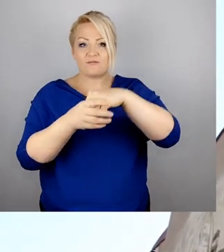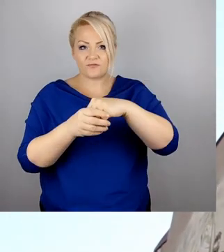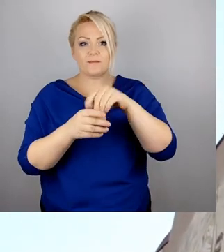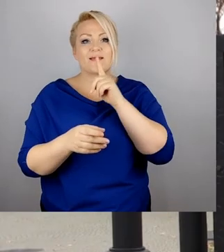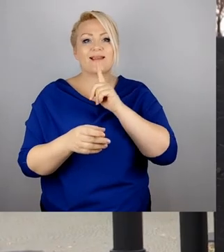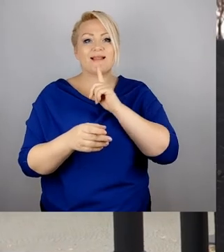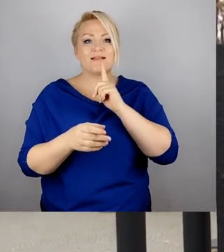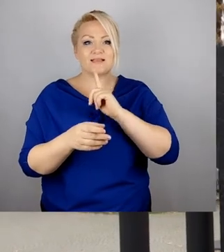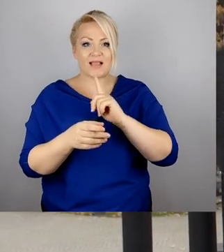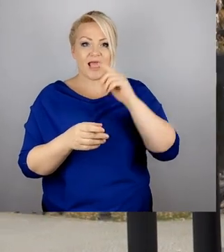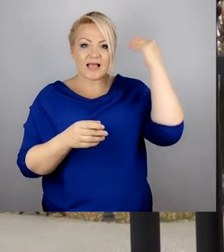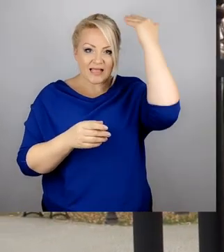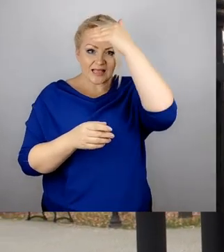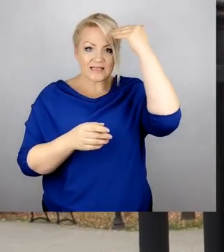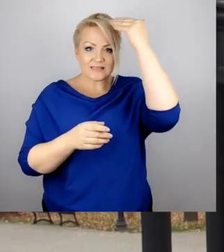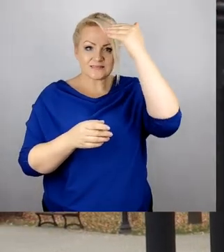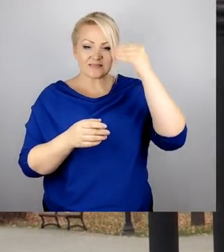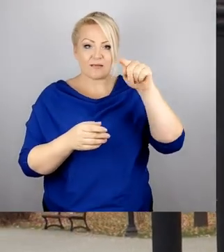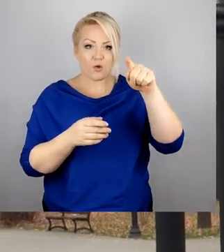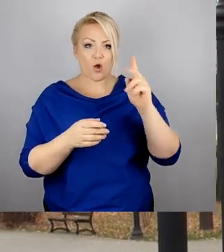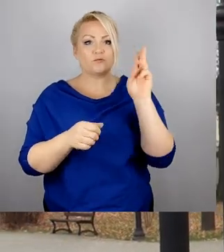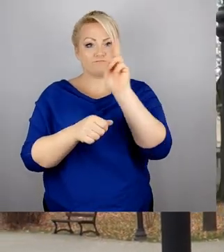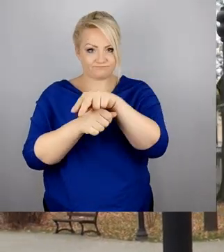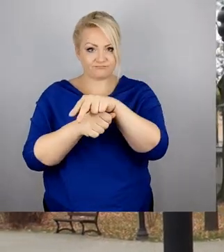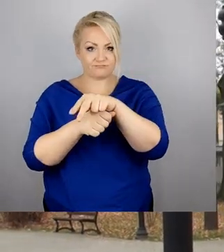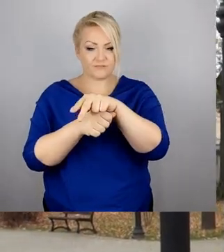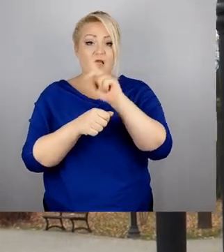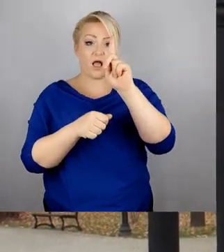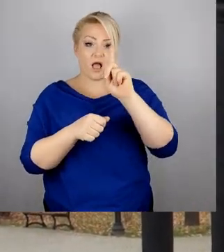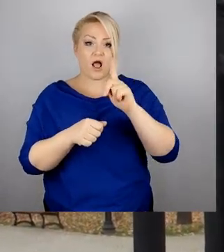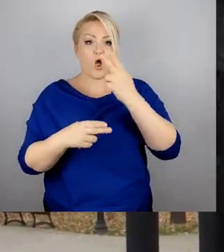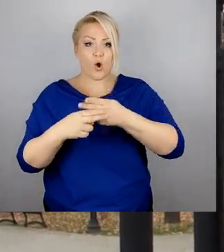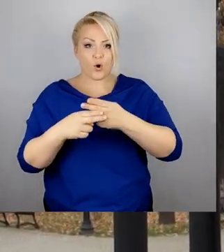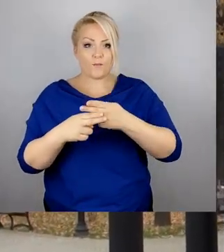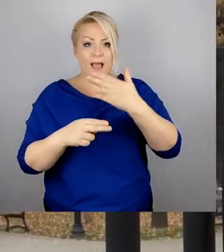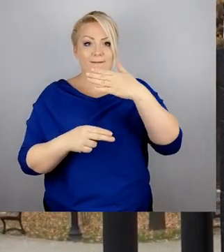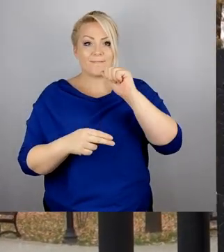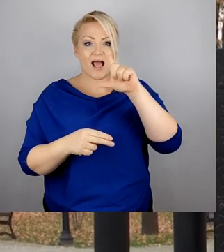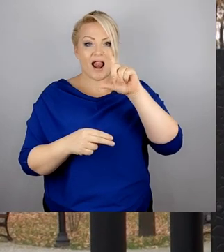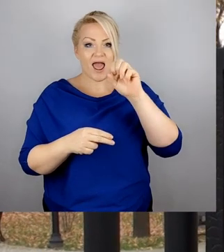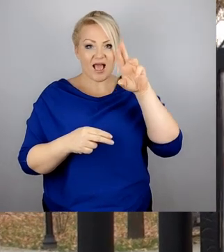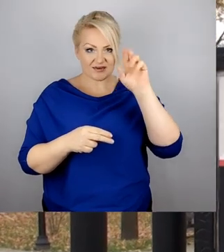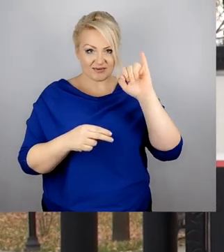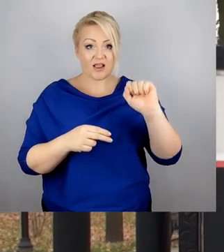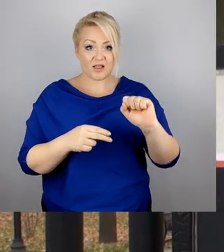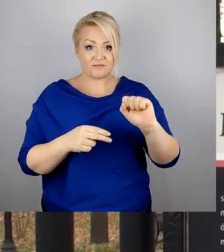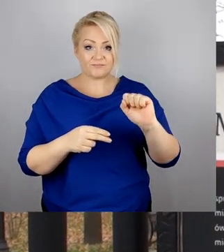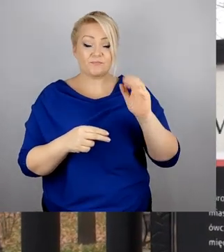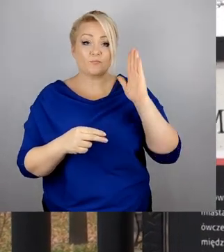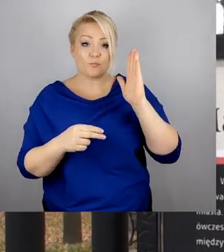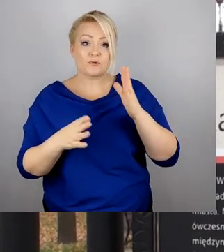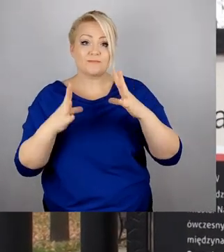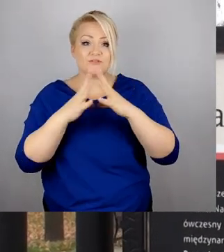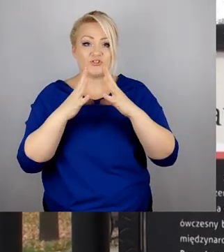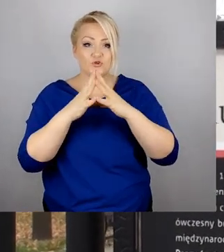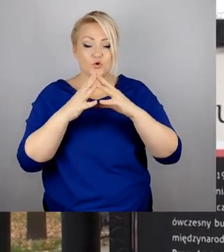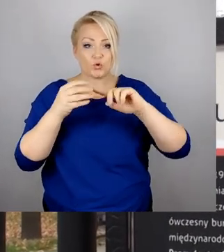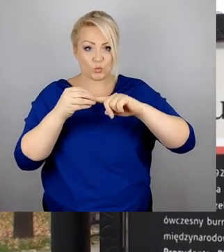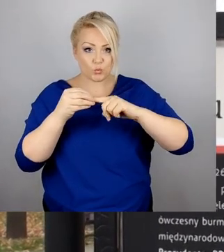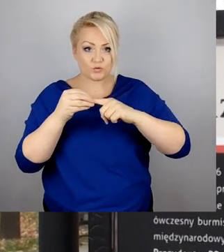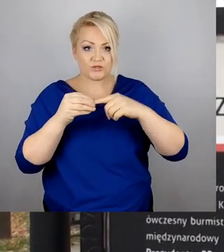i Rosji. Po upadku rewolucji węgierskiej generał Józef Bem przedostał się do Turcji. Tam przyjął islam.